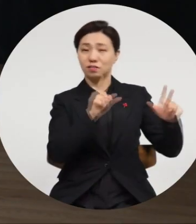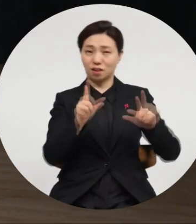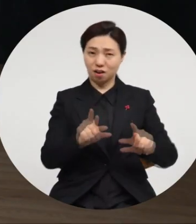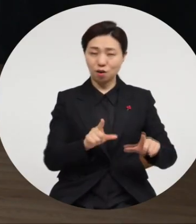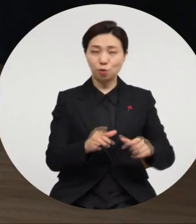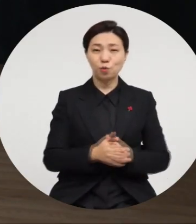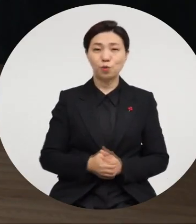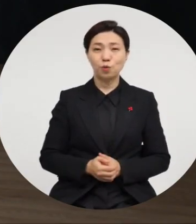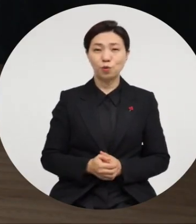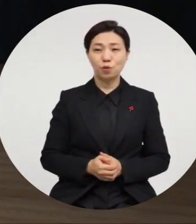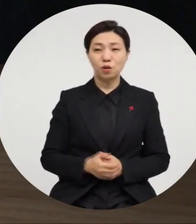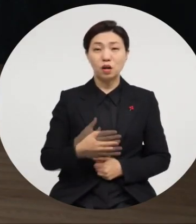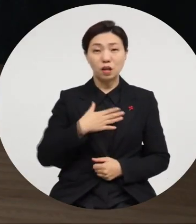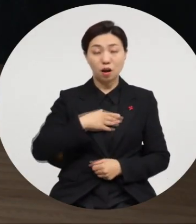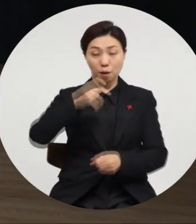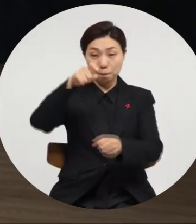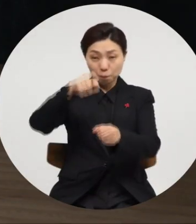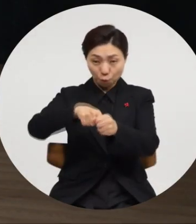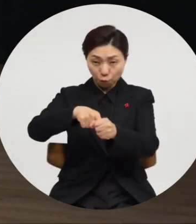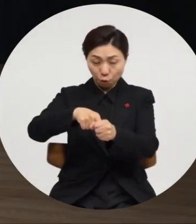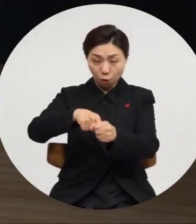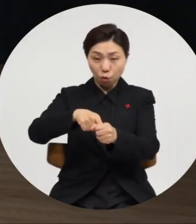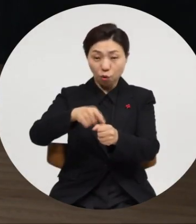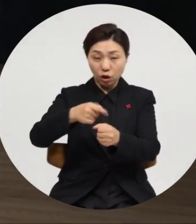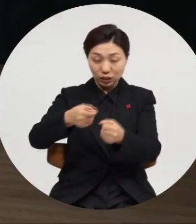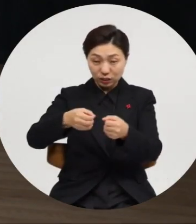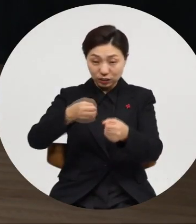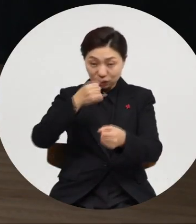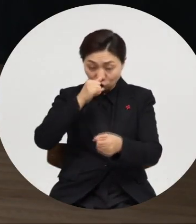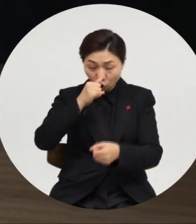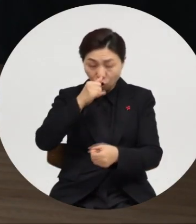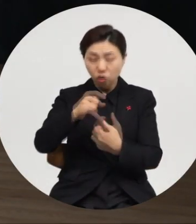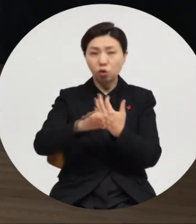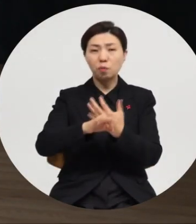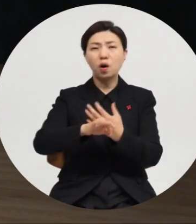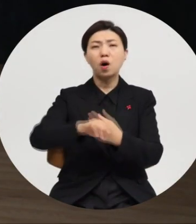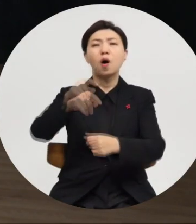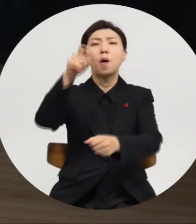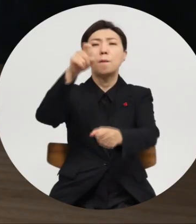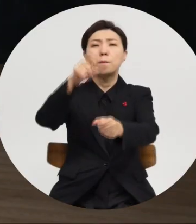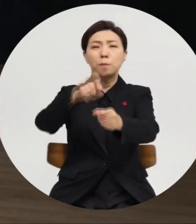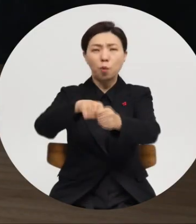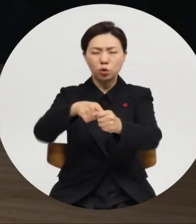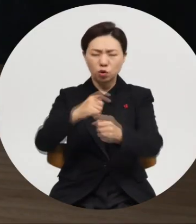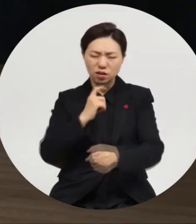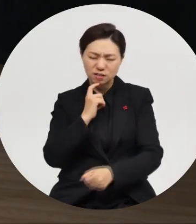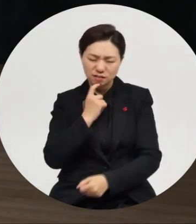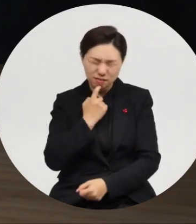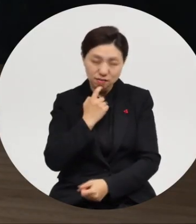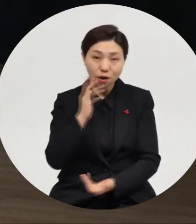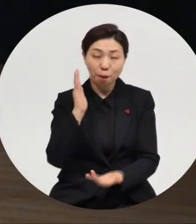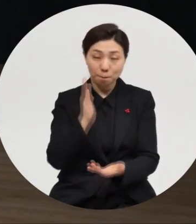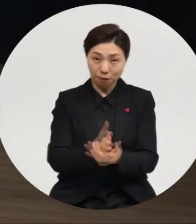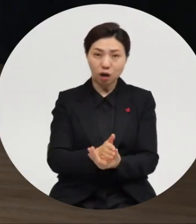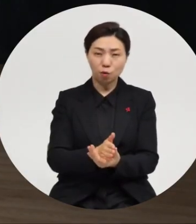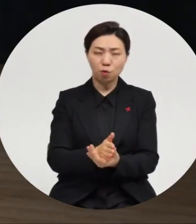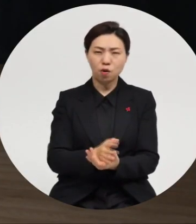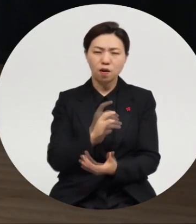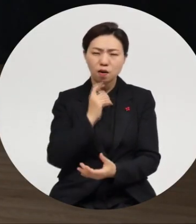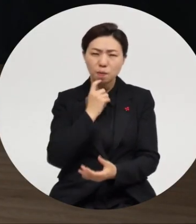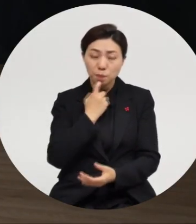살고 저에게 목적이 주어진다면 말씀해 주셨던 대로 목적에 집착하지